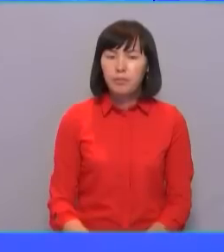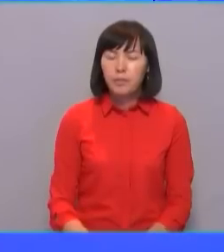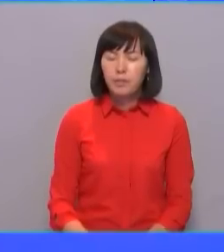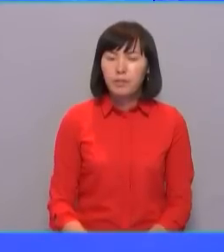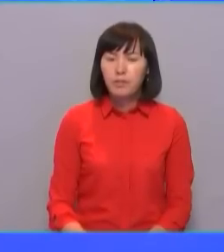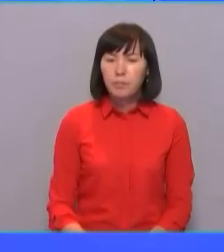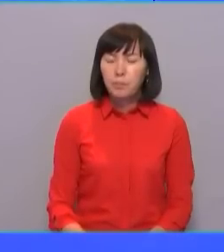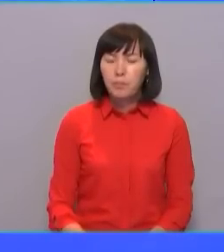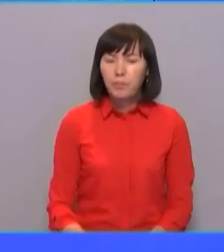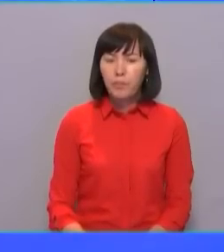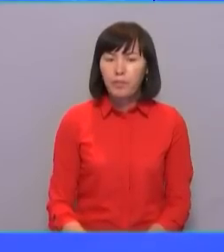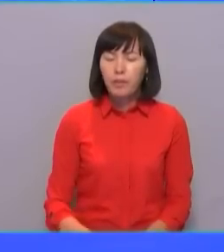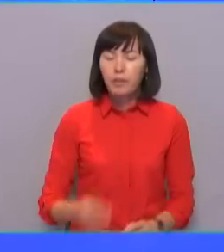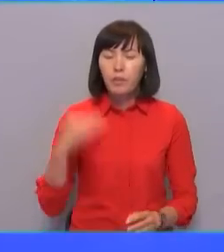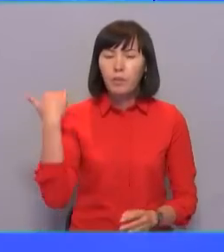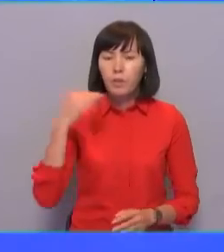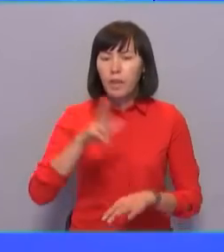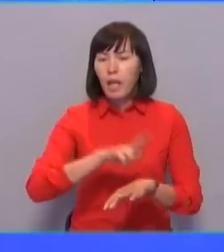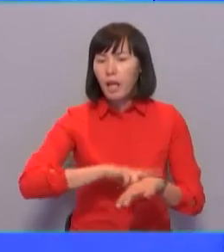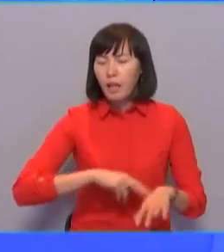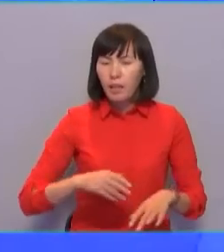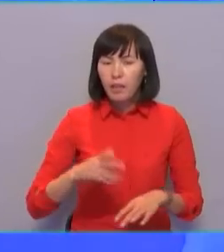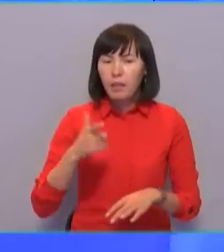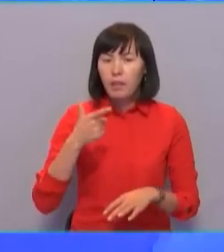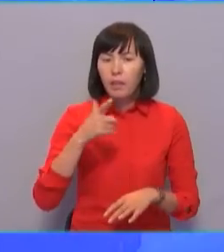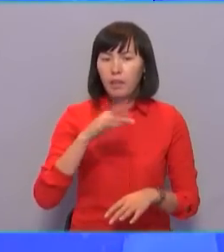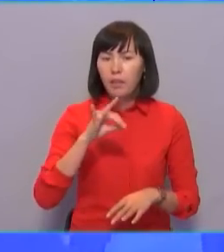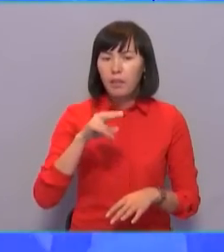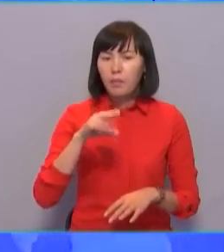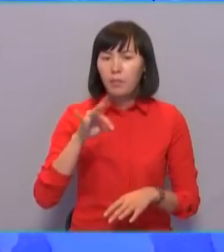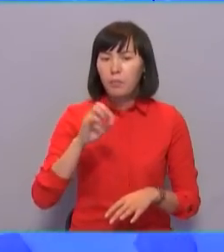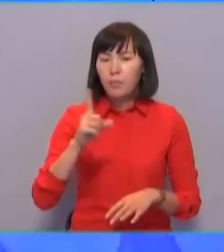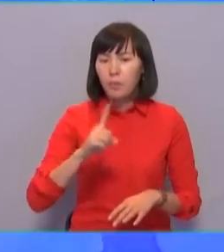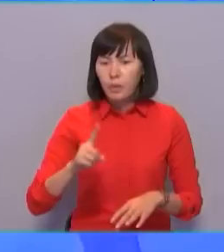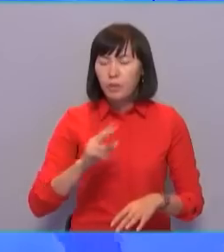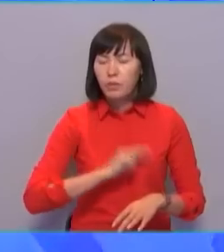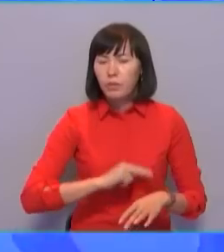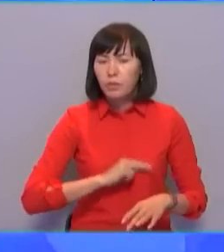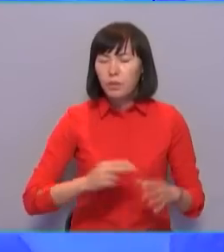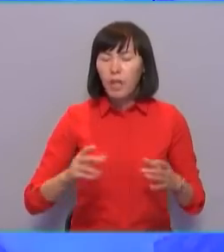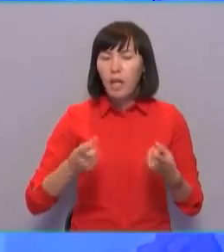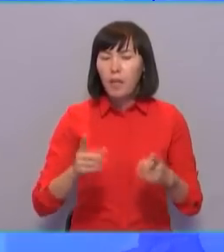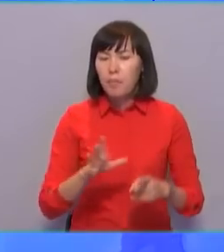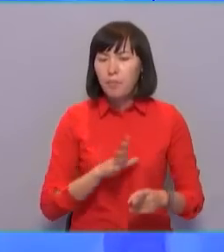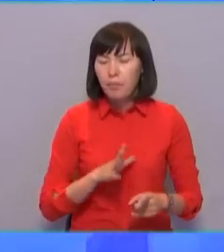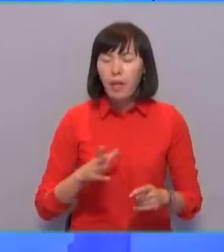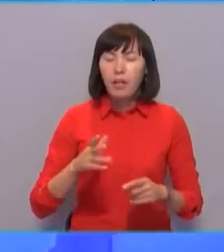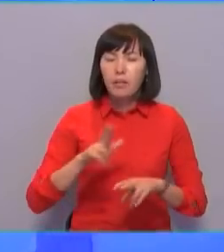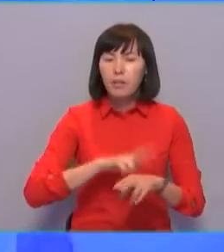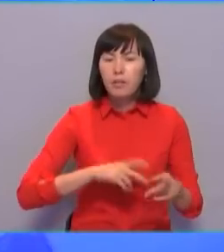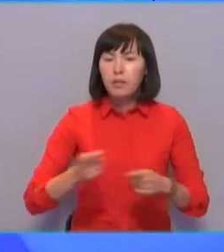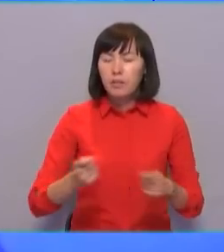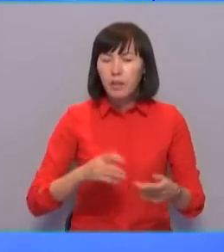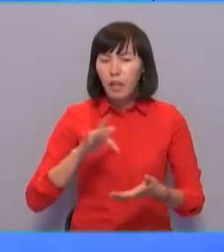Өзгеде тақырыптарға ойыссақ, түркістандық полицейлер гипноздау арқылы алаяқтық іспен айналысқан топ тұстады. Полиция